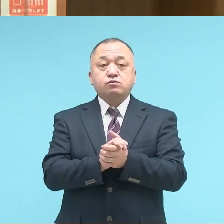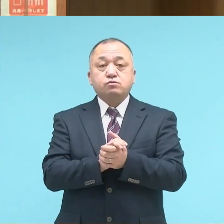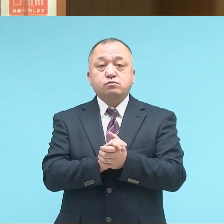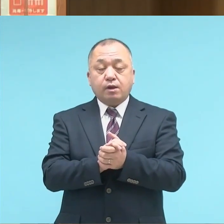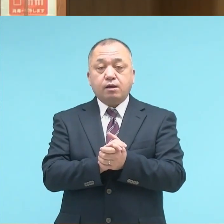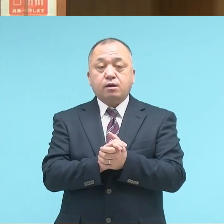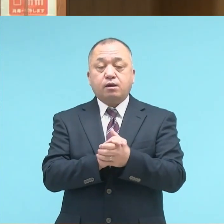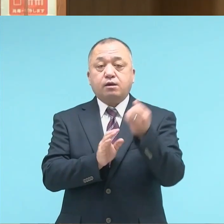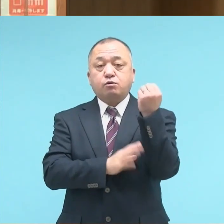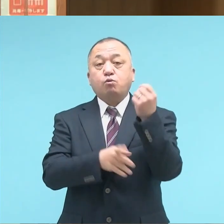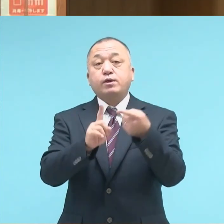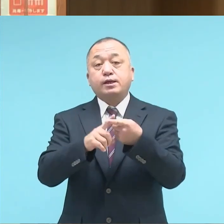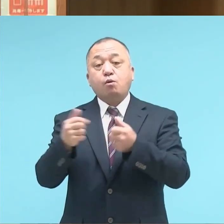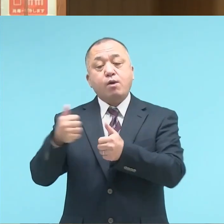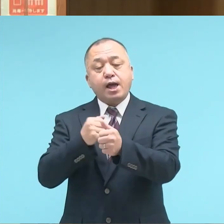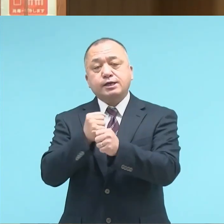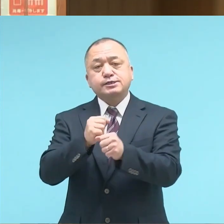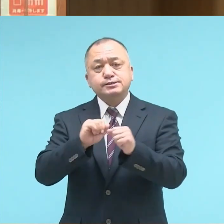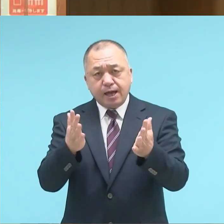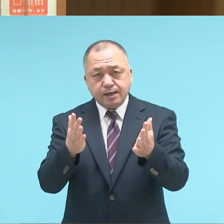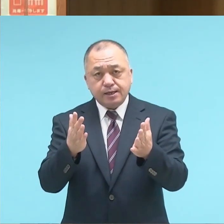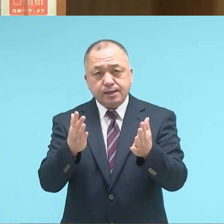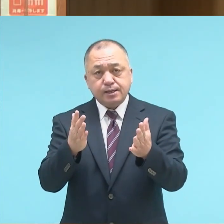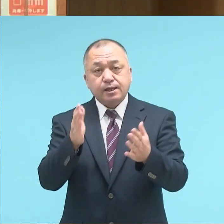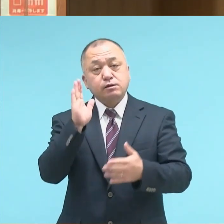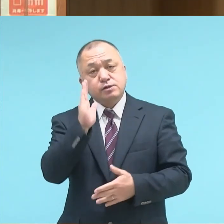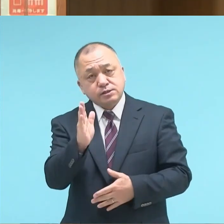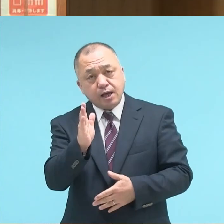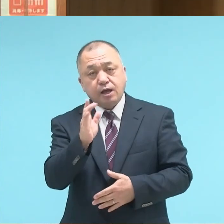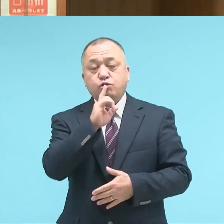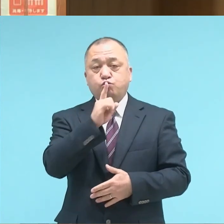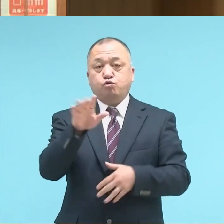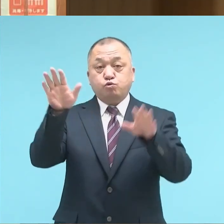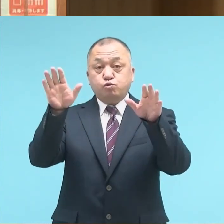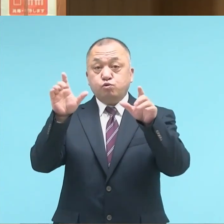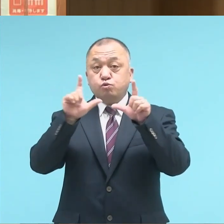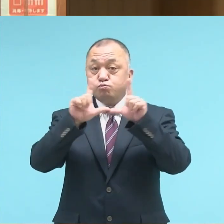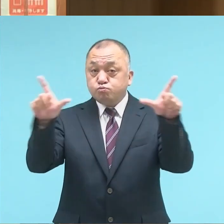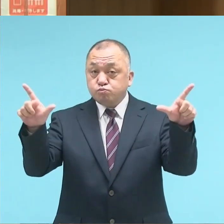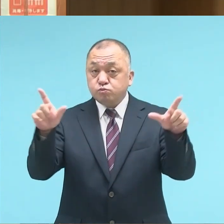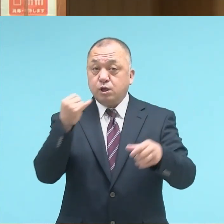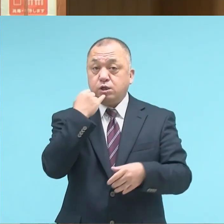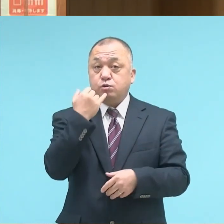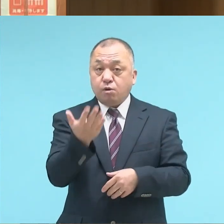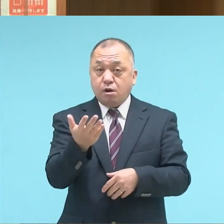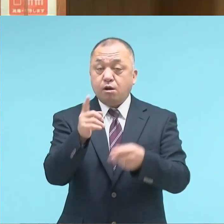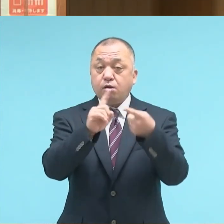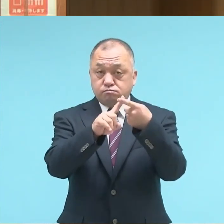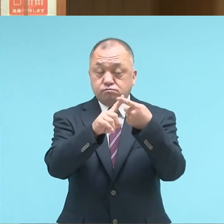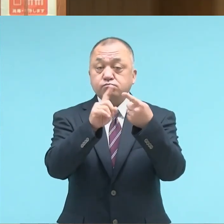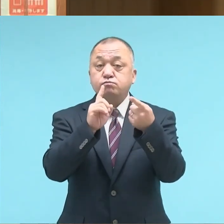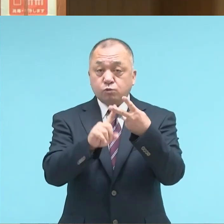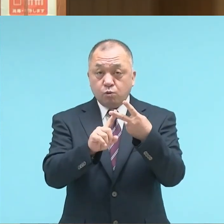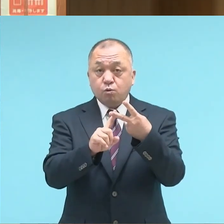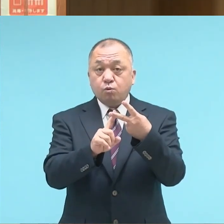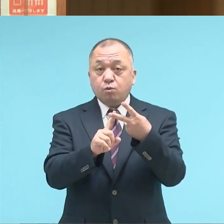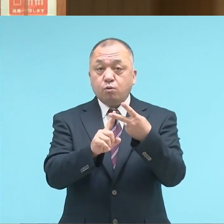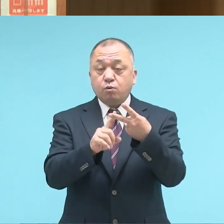今将来を拒否はしないようにと、しない状態というのは呼び方になっているという理解をするのかという点と、これ